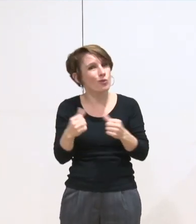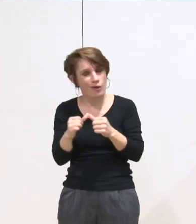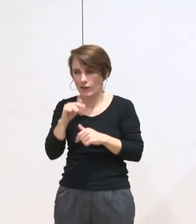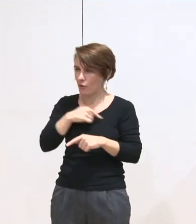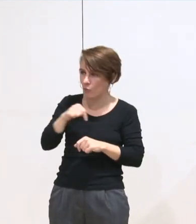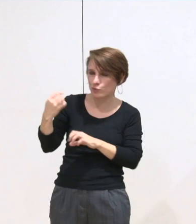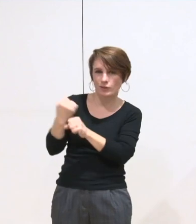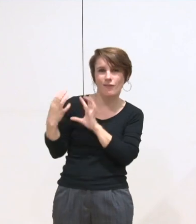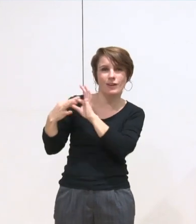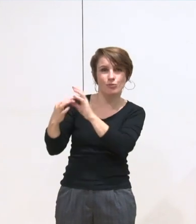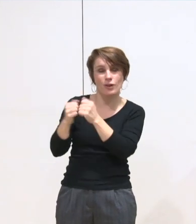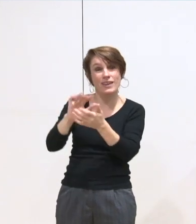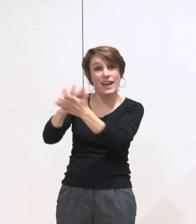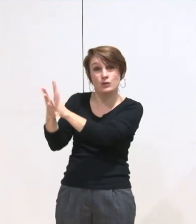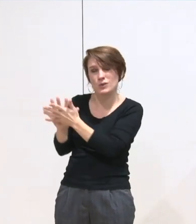afin de mieux